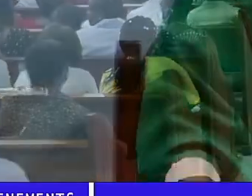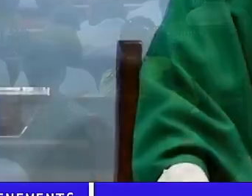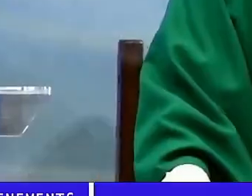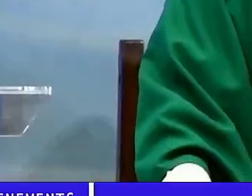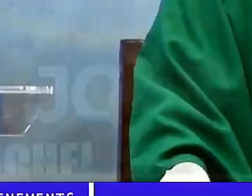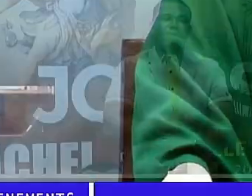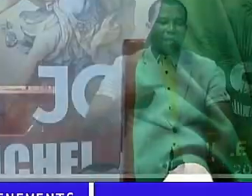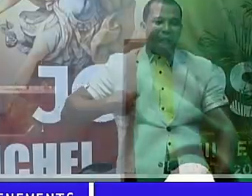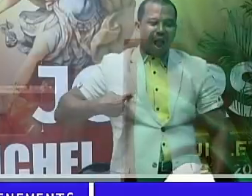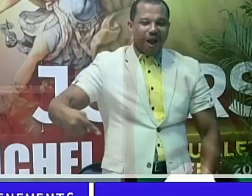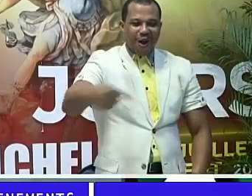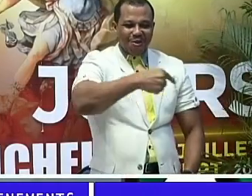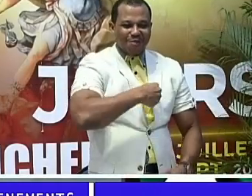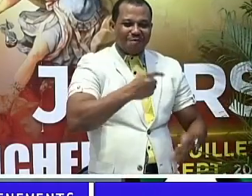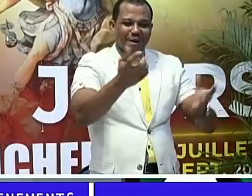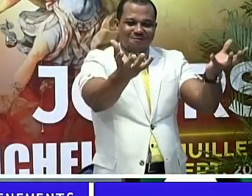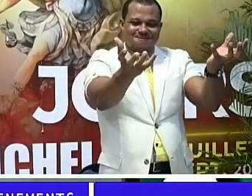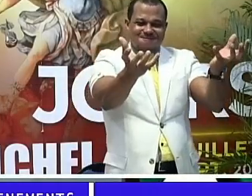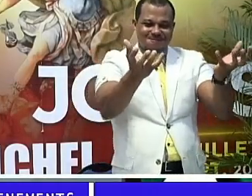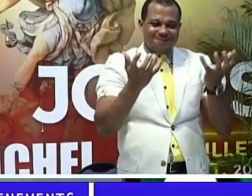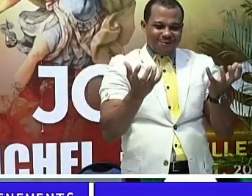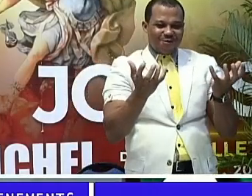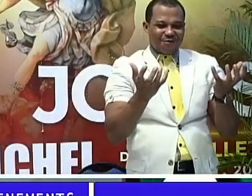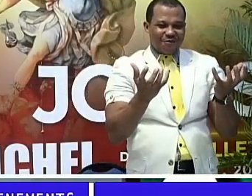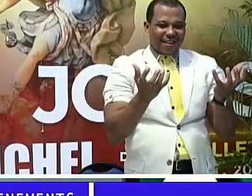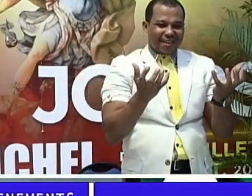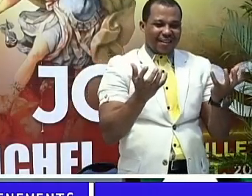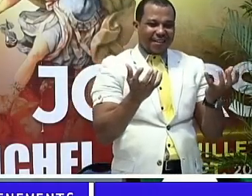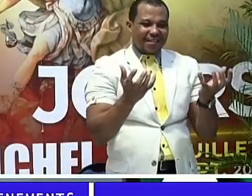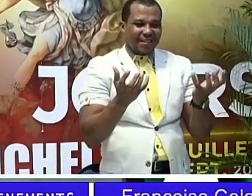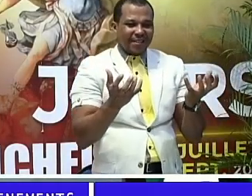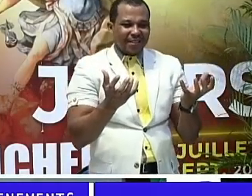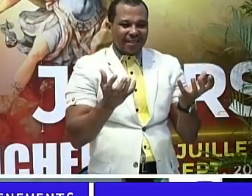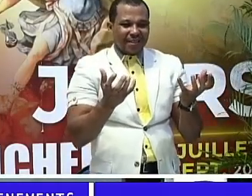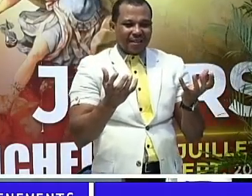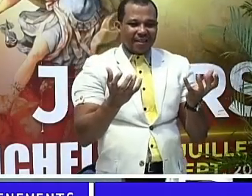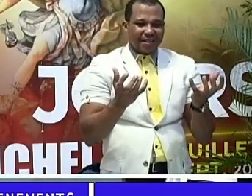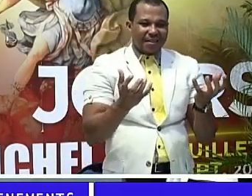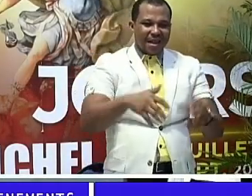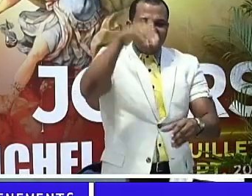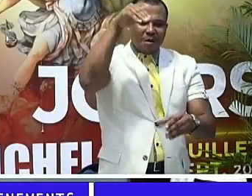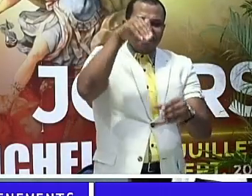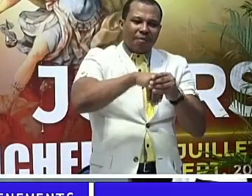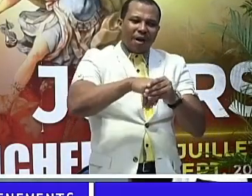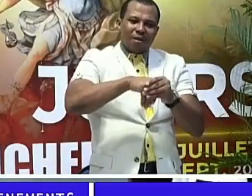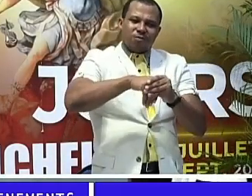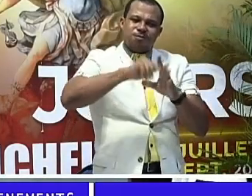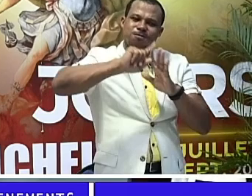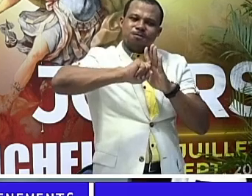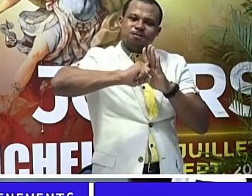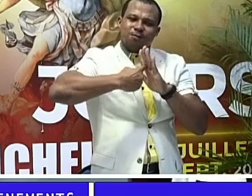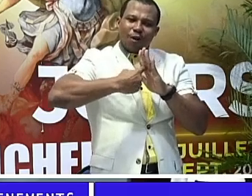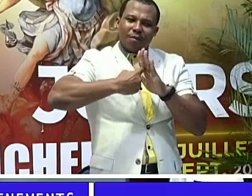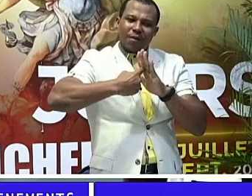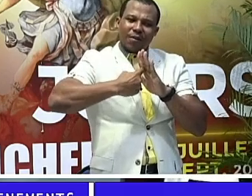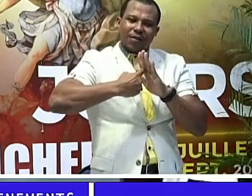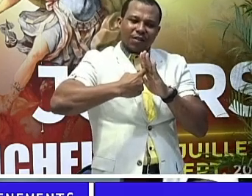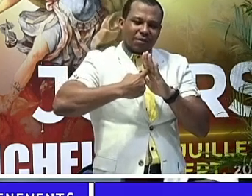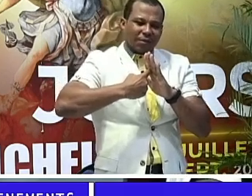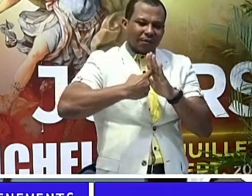Nous voulons adresser dans le début même et c'est